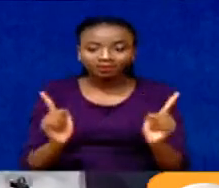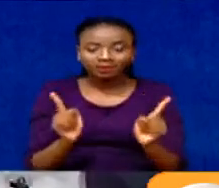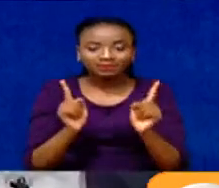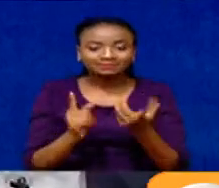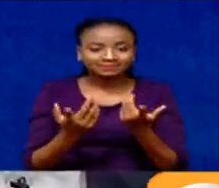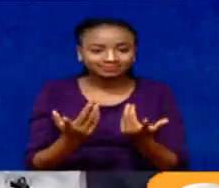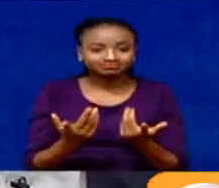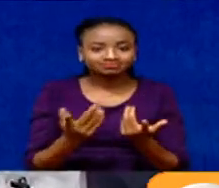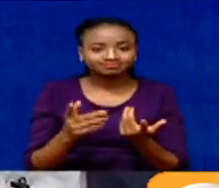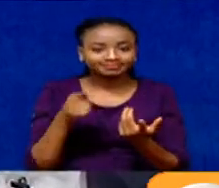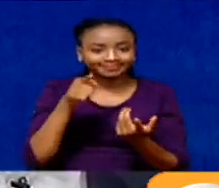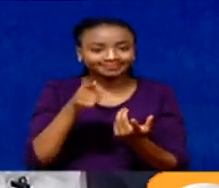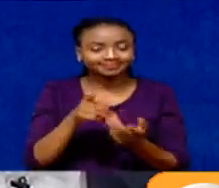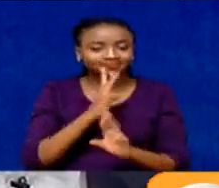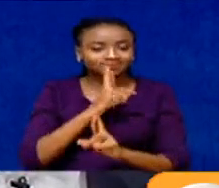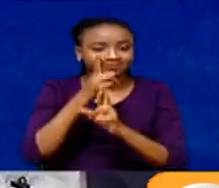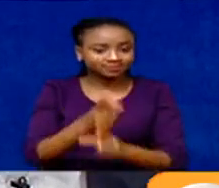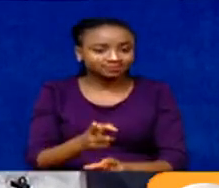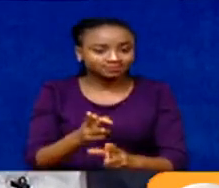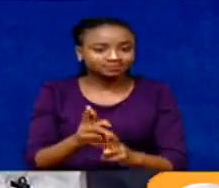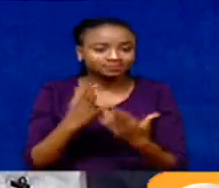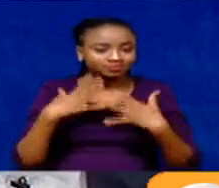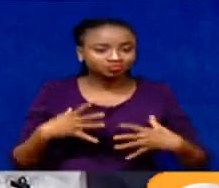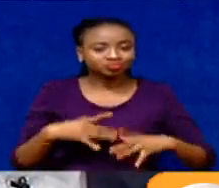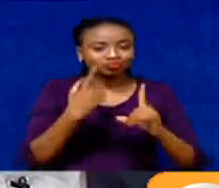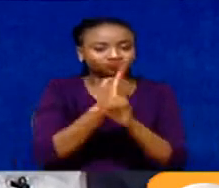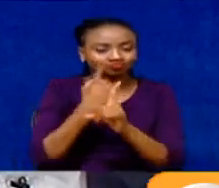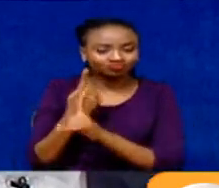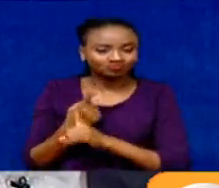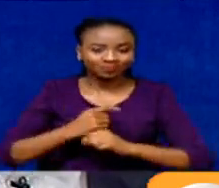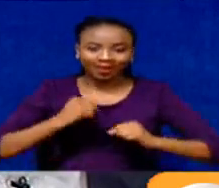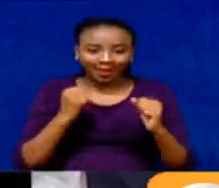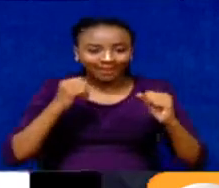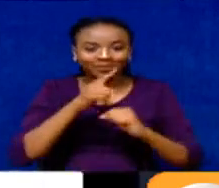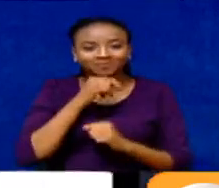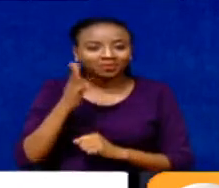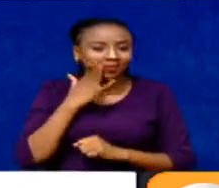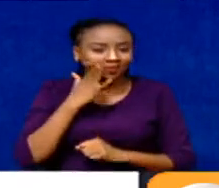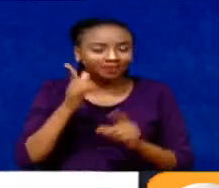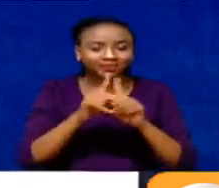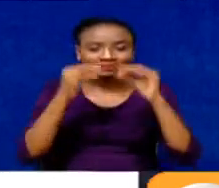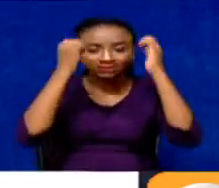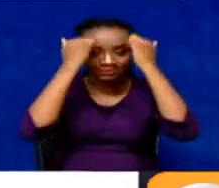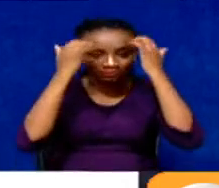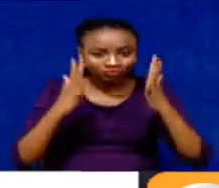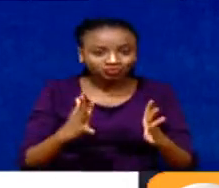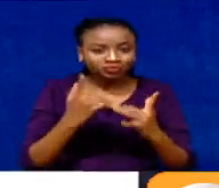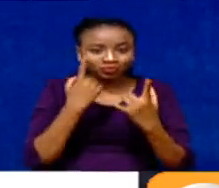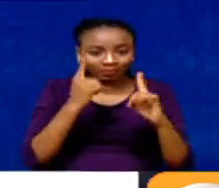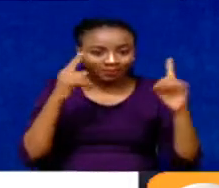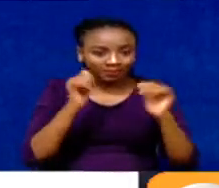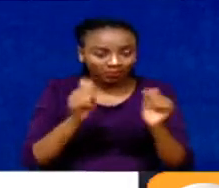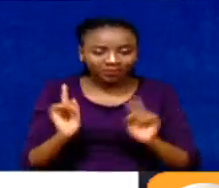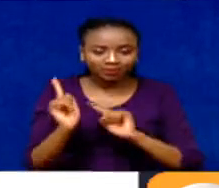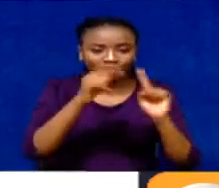Matokeo bora ya mtihani wa KCSE yalipokewa kwa mbwembwe ya aina yake kote nchini, huku wazazi na wanafunzi waliofaulu